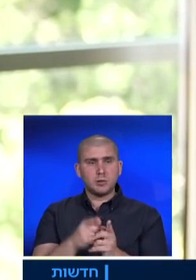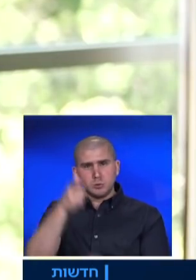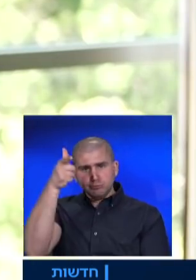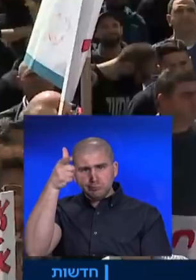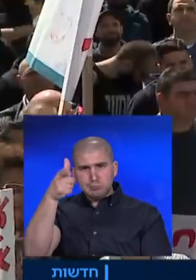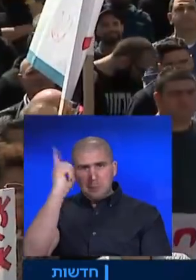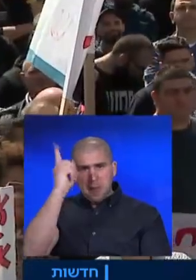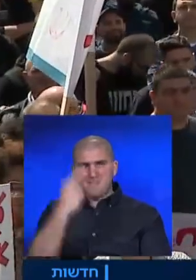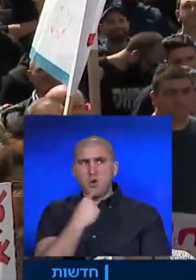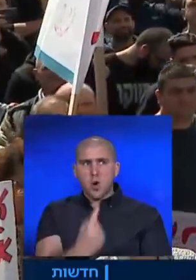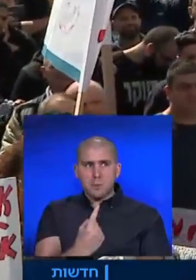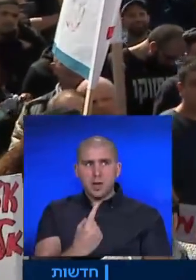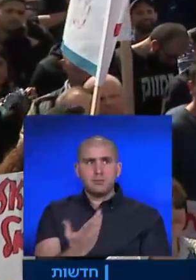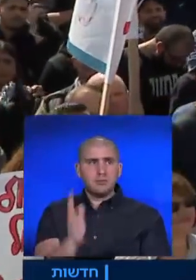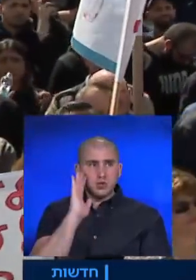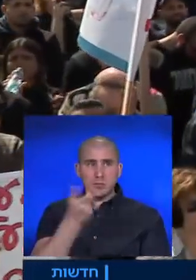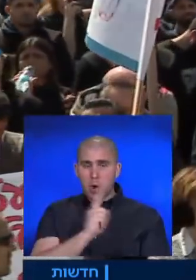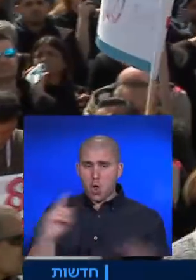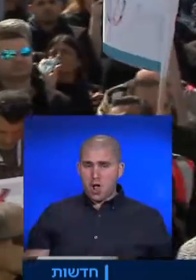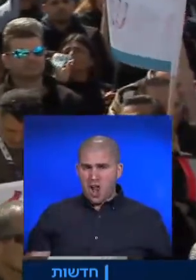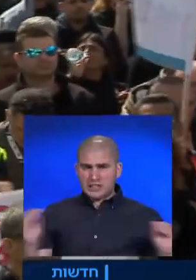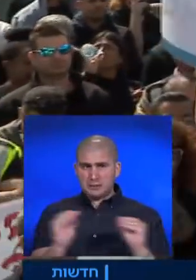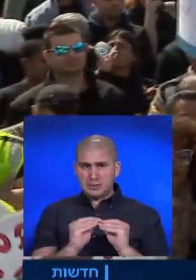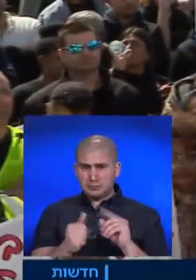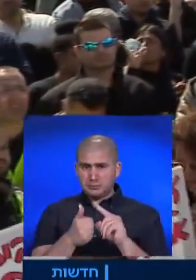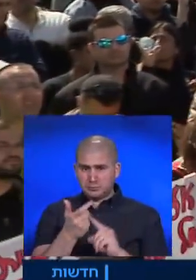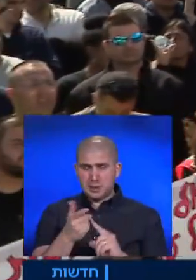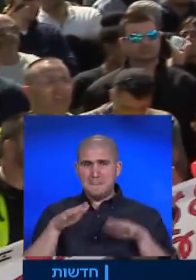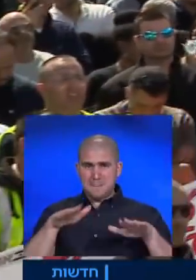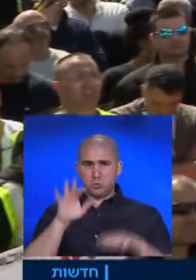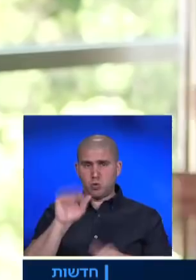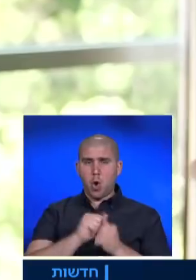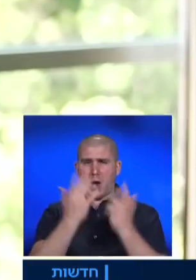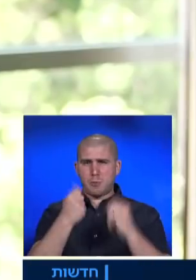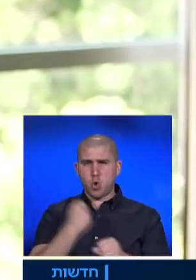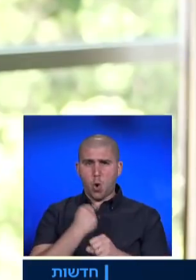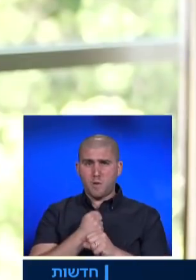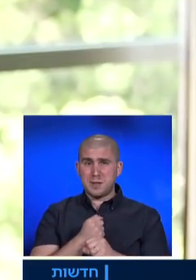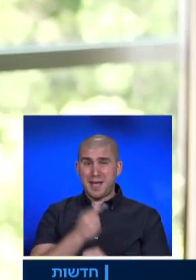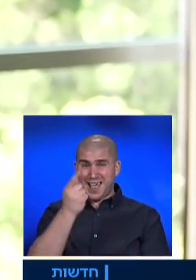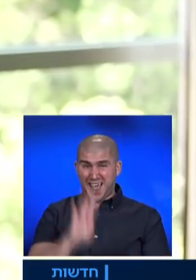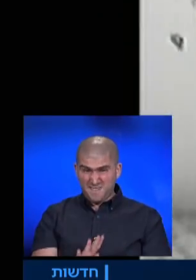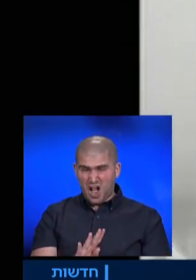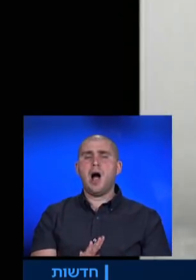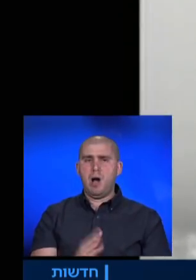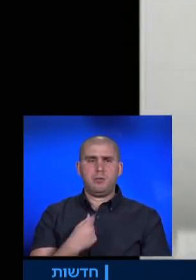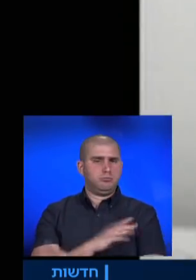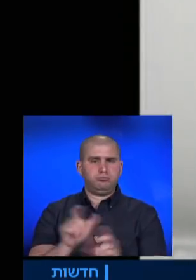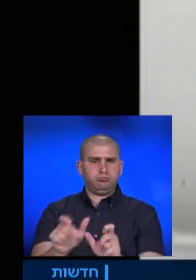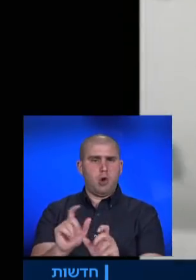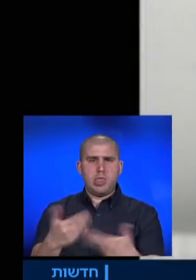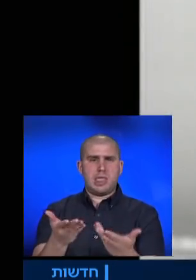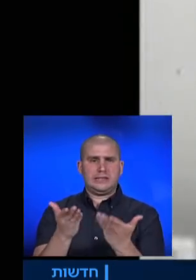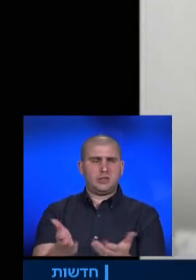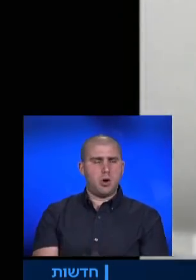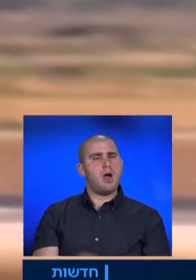להם, חבר'ה, אם לא תצטמצמו בצי המטוסים ובכמות העובדים ברבע, אז אנחנו לא ניתן לכם סיוע. אל על, צריך לזכור,